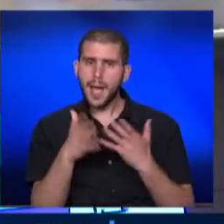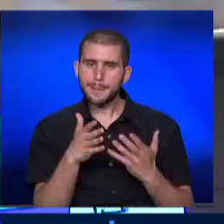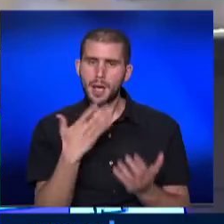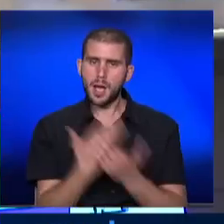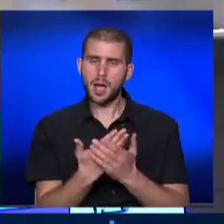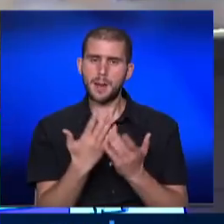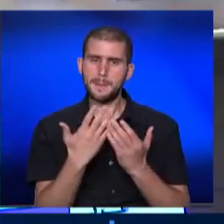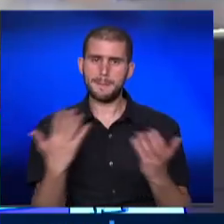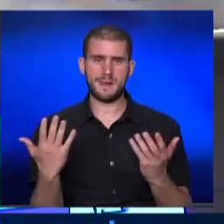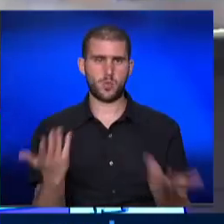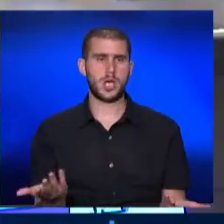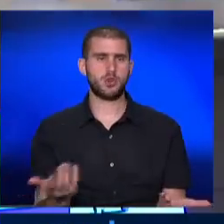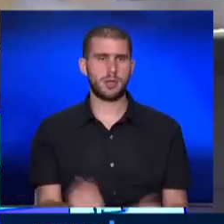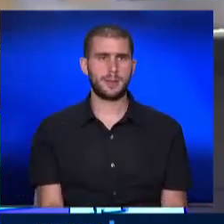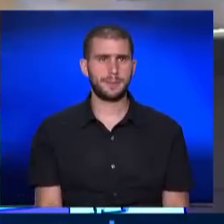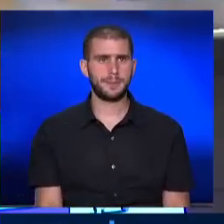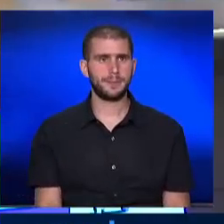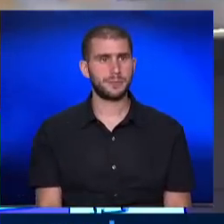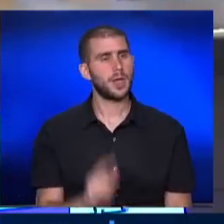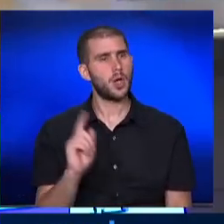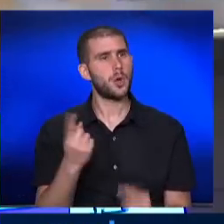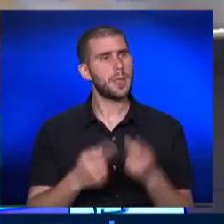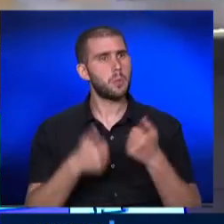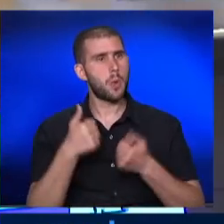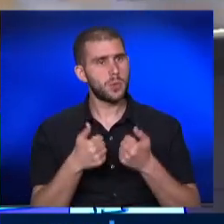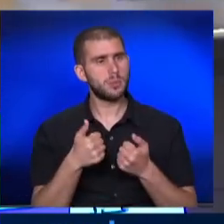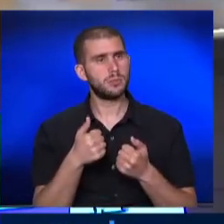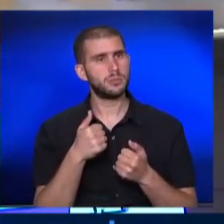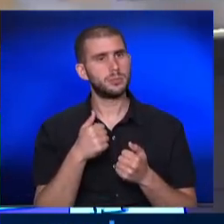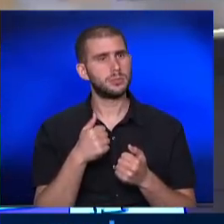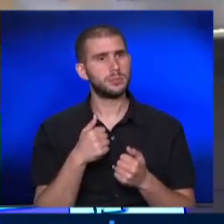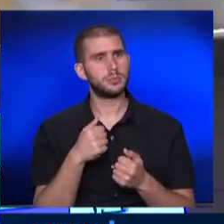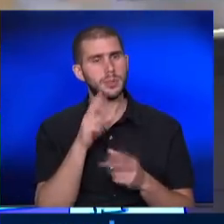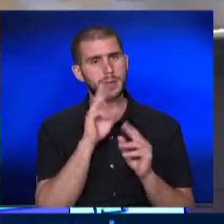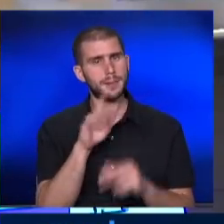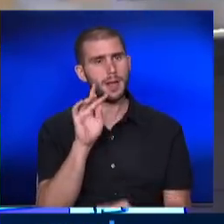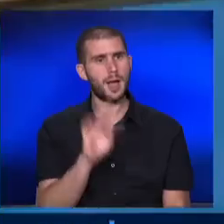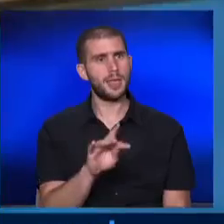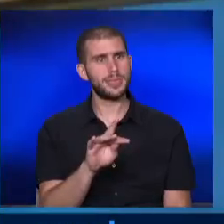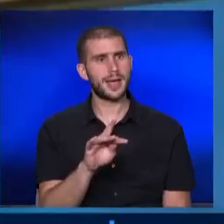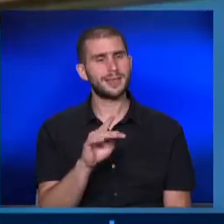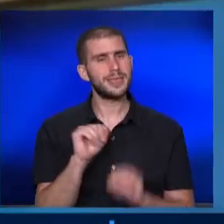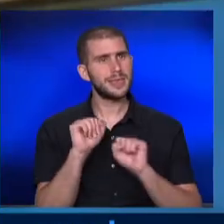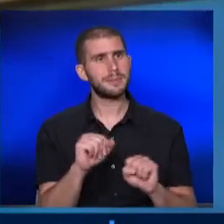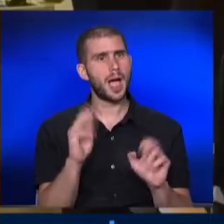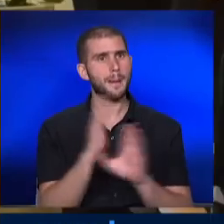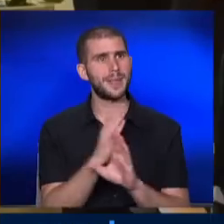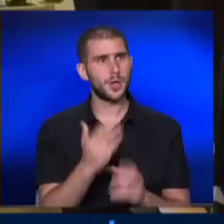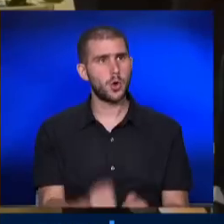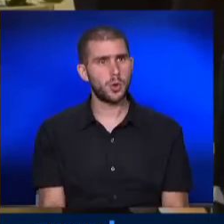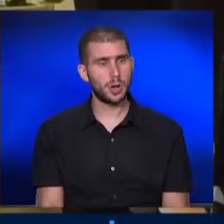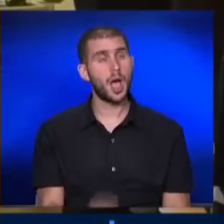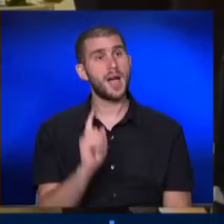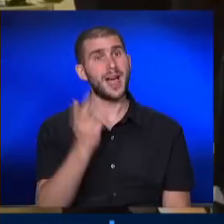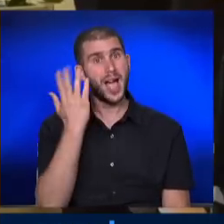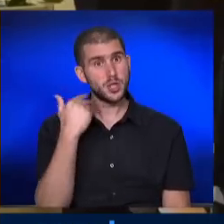איזושהי אמירה מפורשת לכל מיני מועמדים שתדבר גם על נגד תמיכה בטרור. אבל היו